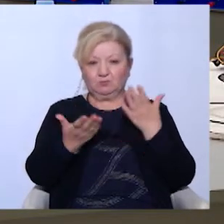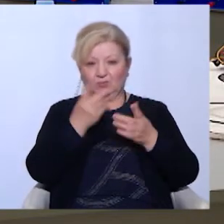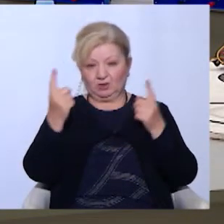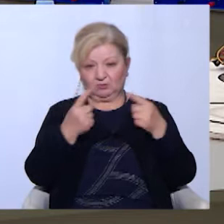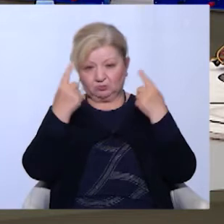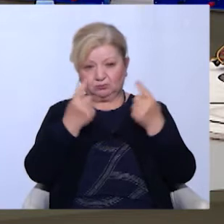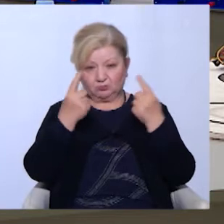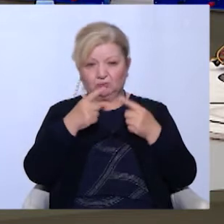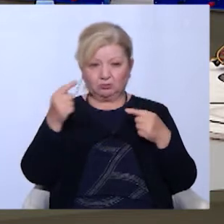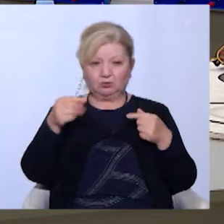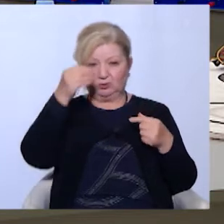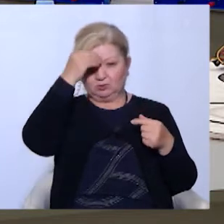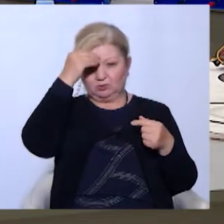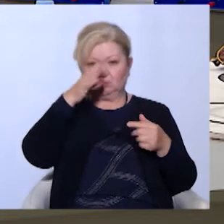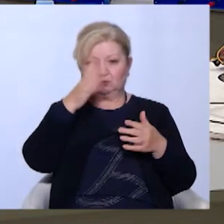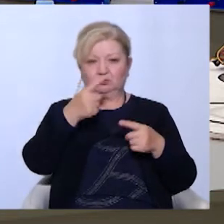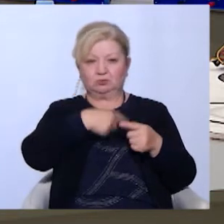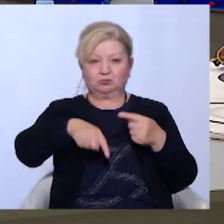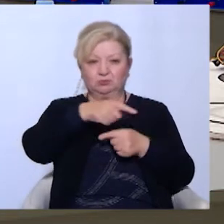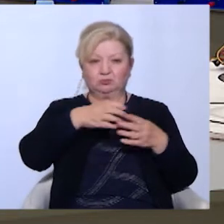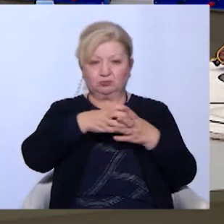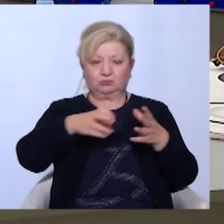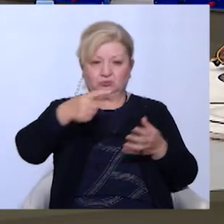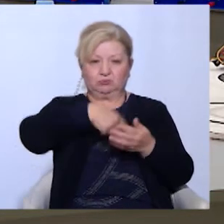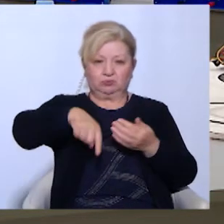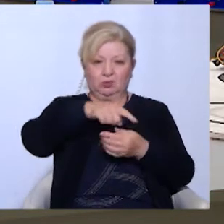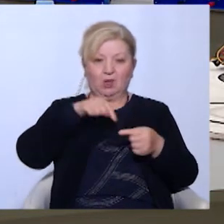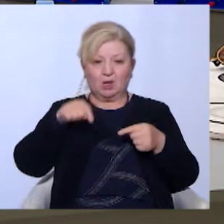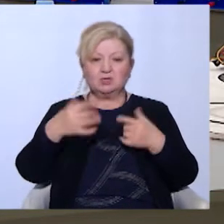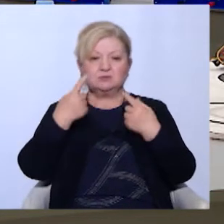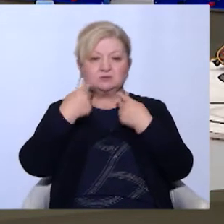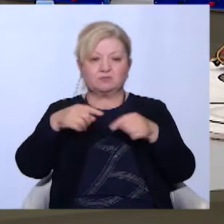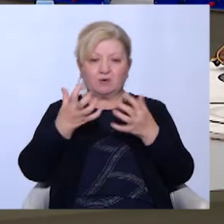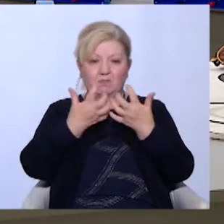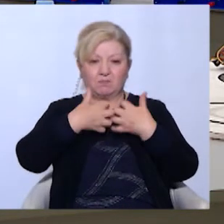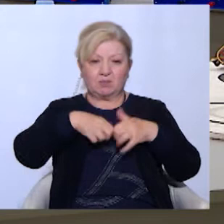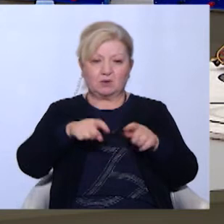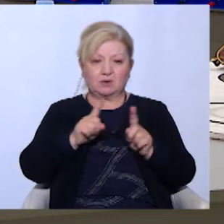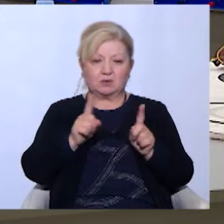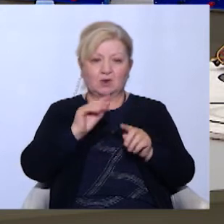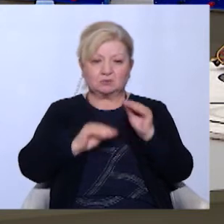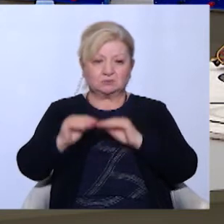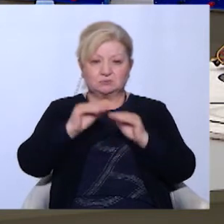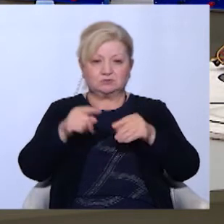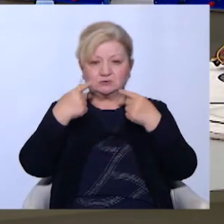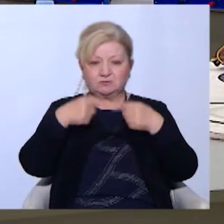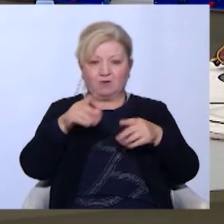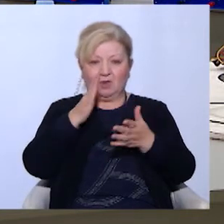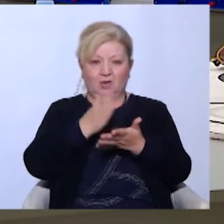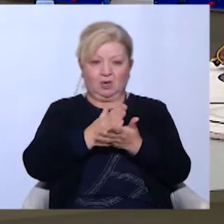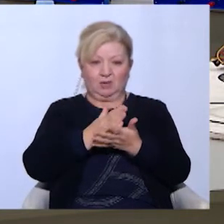ელექტროძრავარო იყოს ჩვეულებრივი. წარმოვიდე, ეს იწყებს ღერძის გარშემო დაიწყებს ბრუნვას. აქ სულ სხვა მექანიზმია, რაღაცა